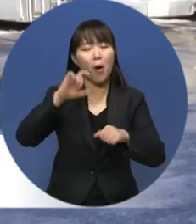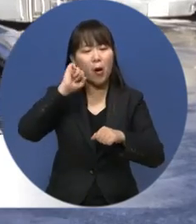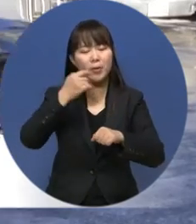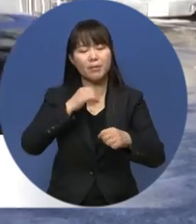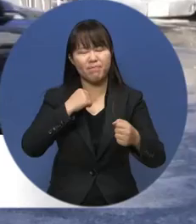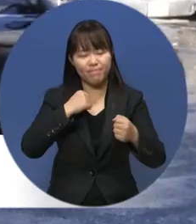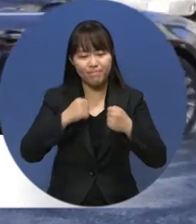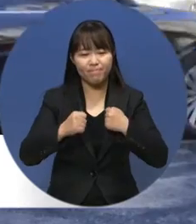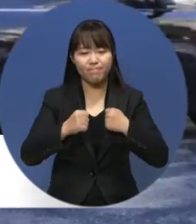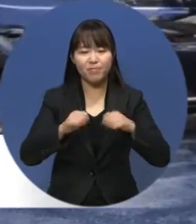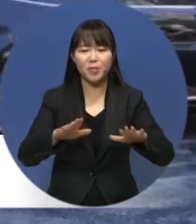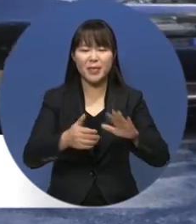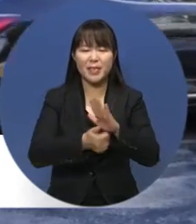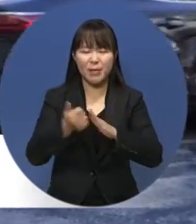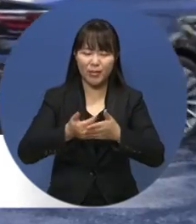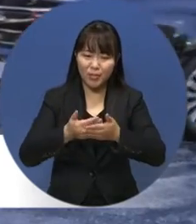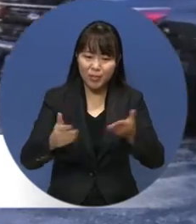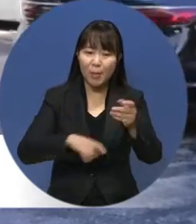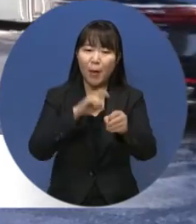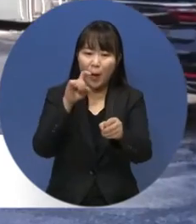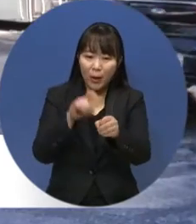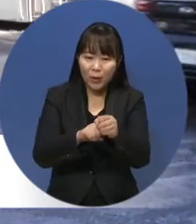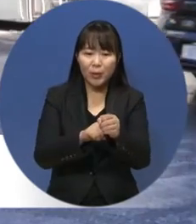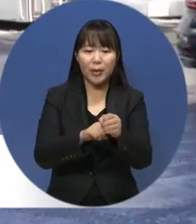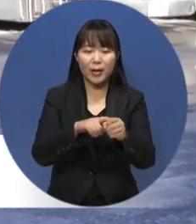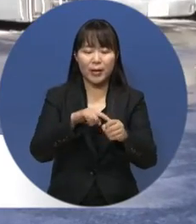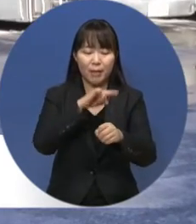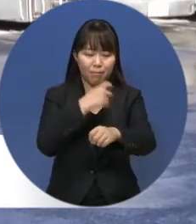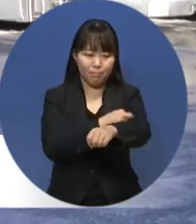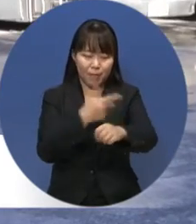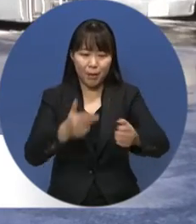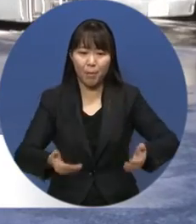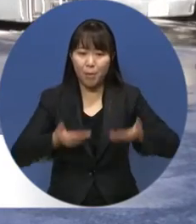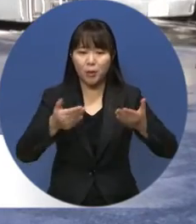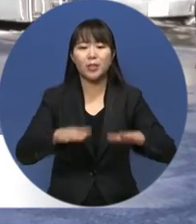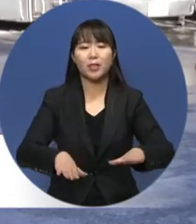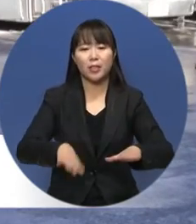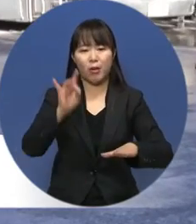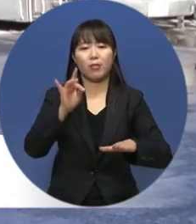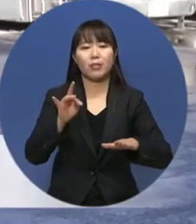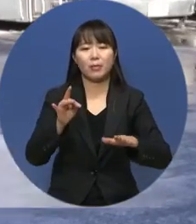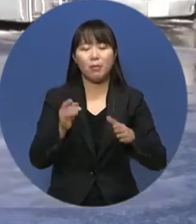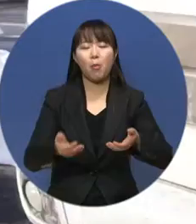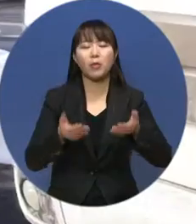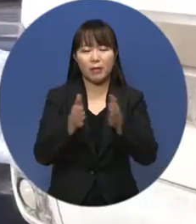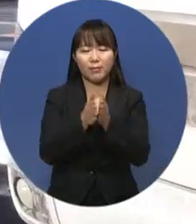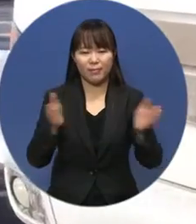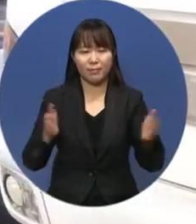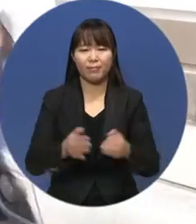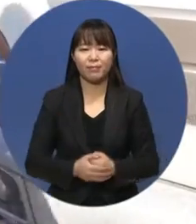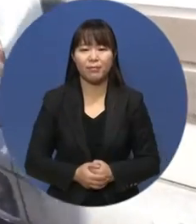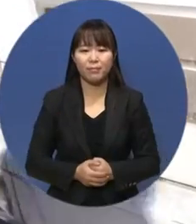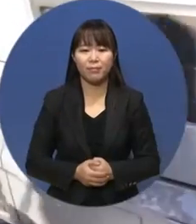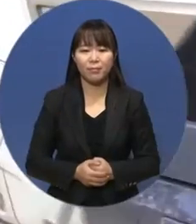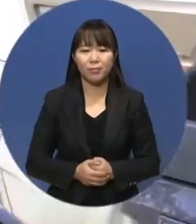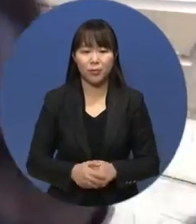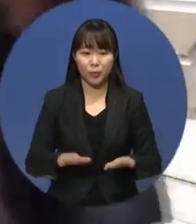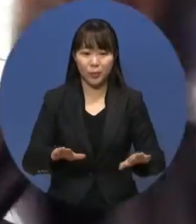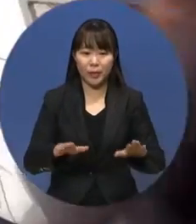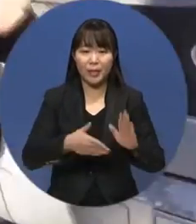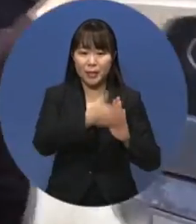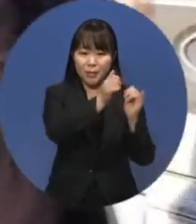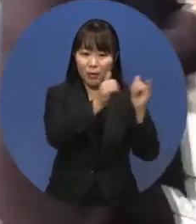2021년 와도 희망을 조작해서 어허 넬 공사를 새해 첫 봉사를 시작하게 되었고 이번 운동은